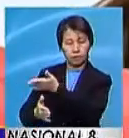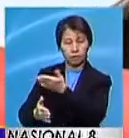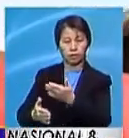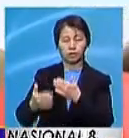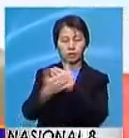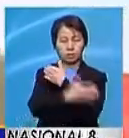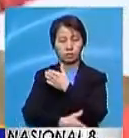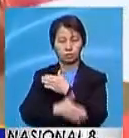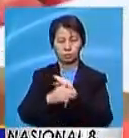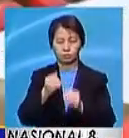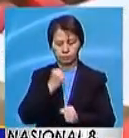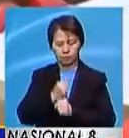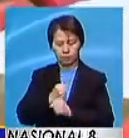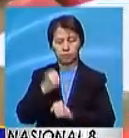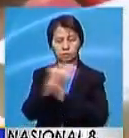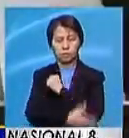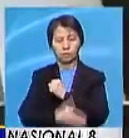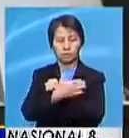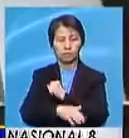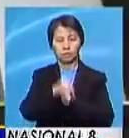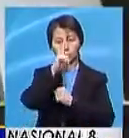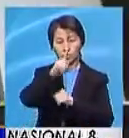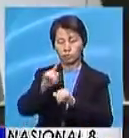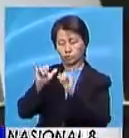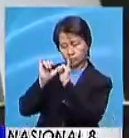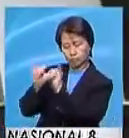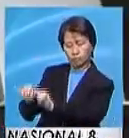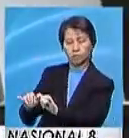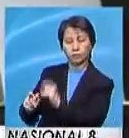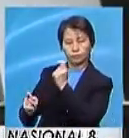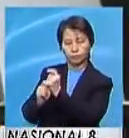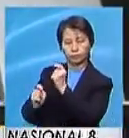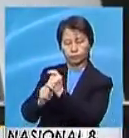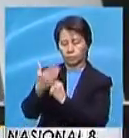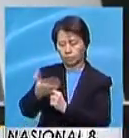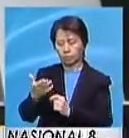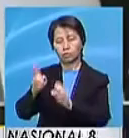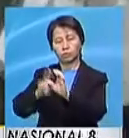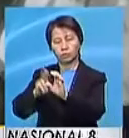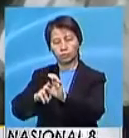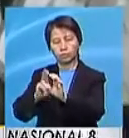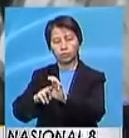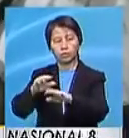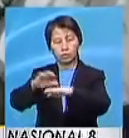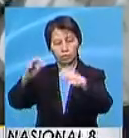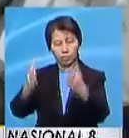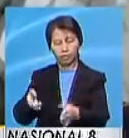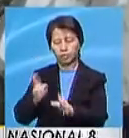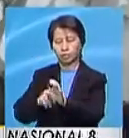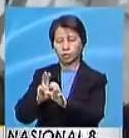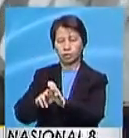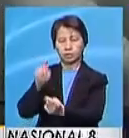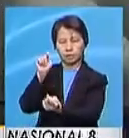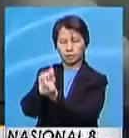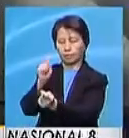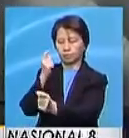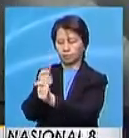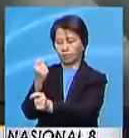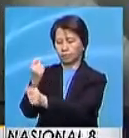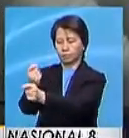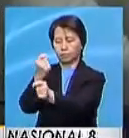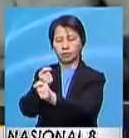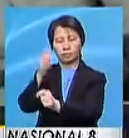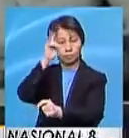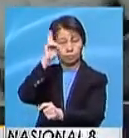yang pada keseluruhannya dikekalkan dari segi susunan perabot dan juga perkakasan yang ada di Bilik Gerakan Negara, sama